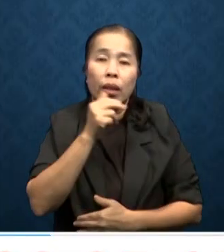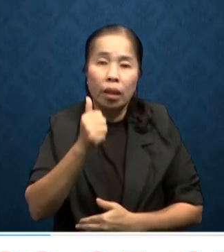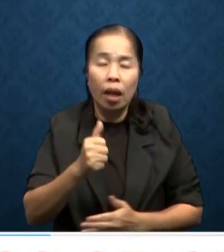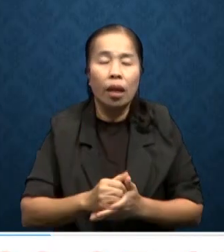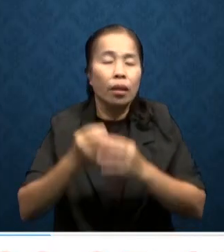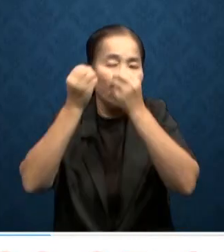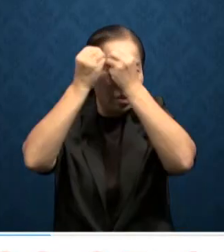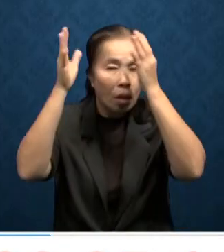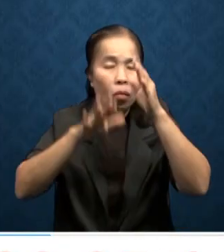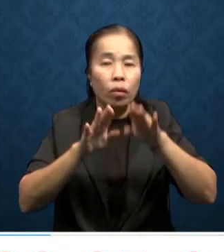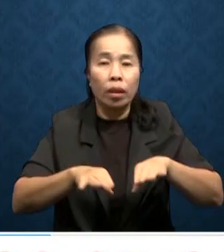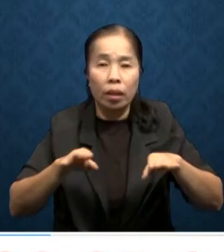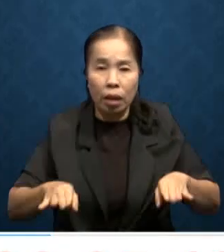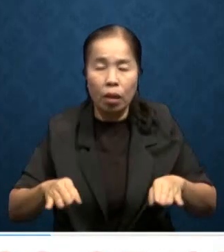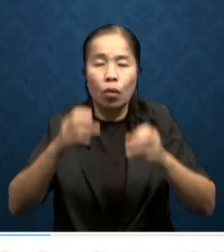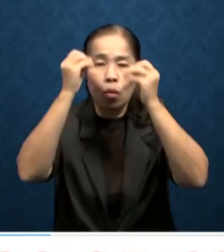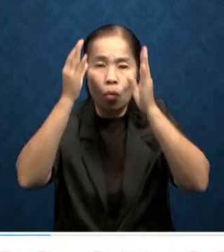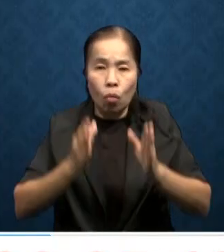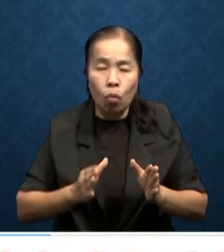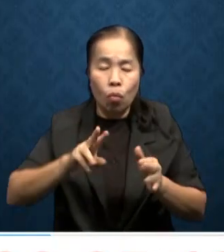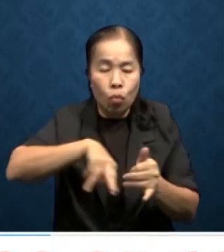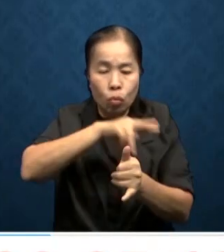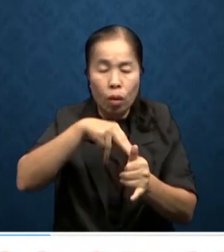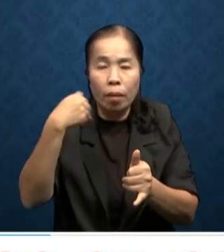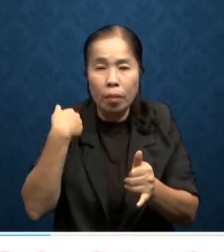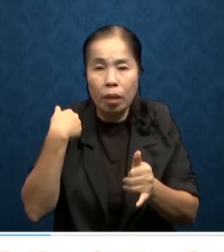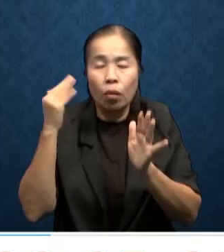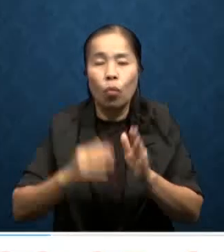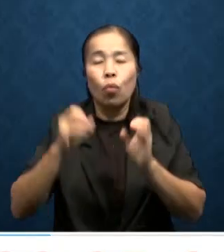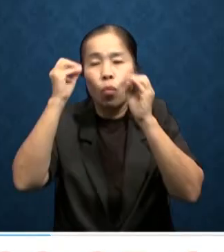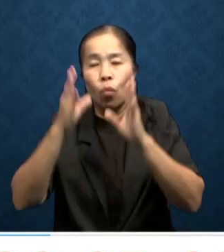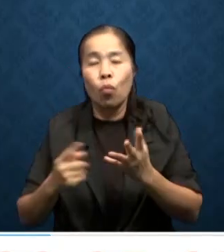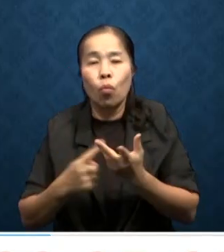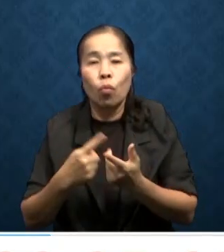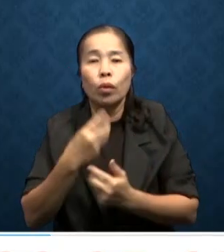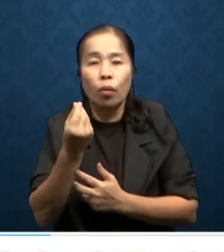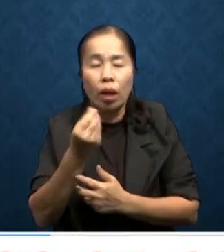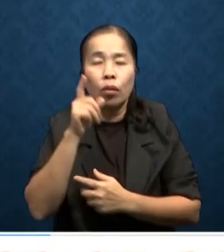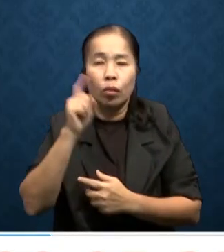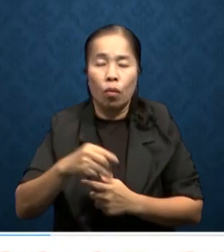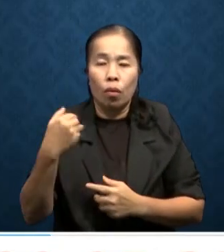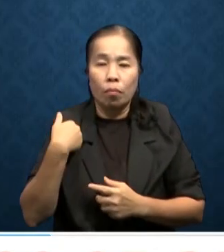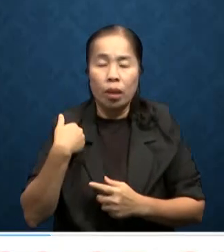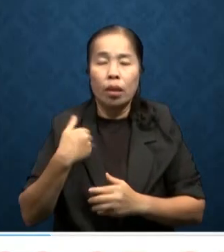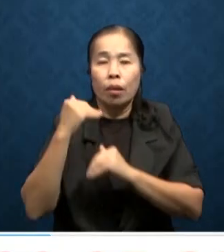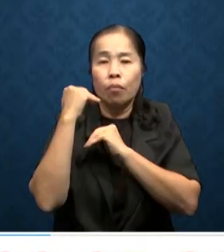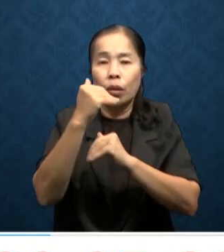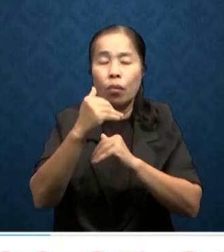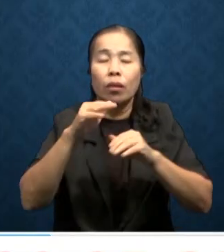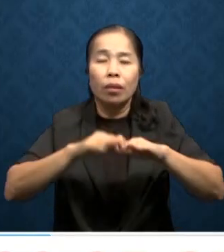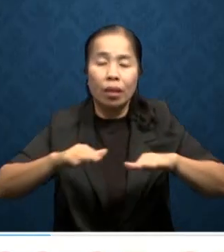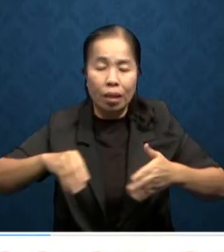ของเด็กการดูแลของคุณครูรวมทั้งกำหนดให้มีการเรียนการสอนการฝึกอบ